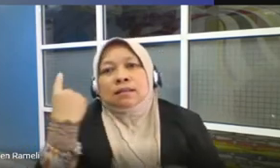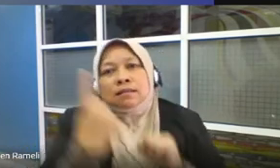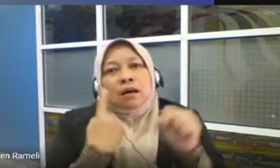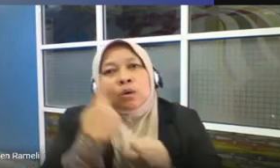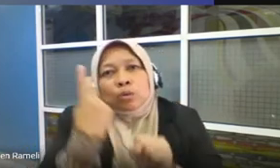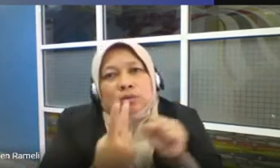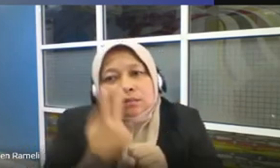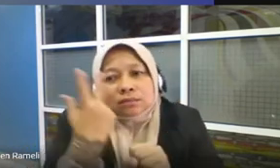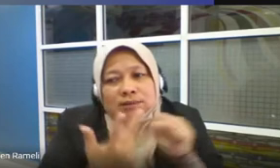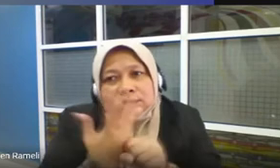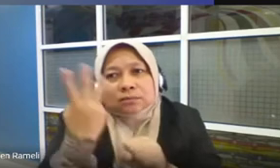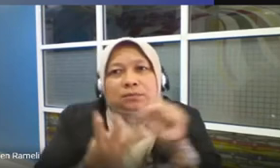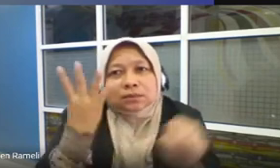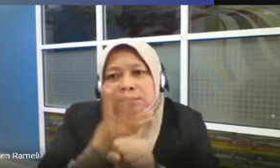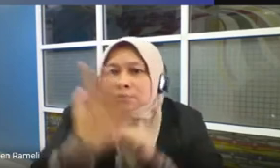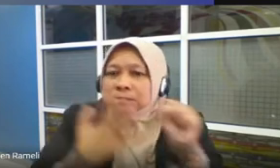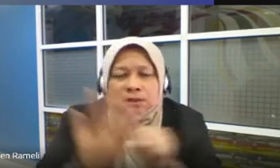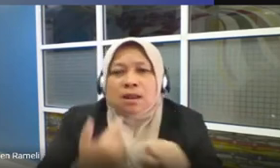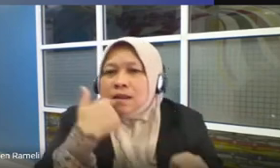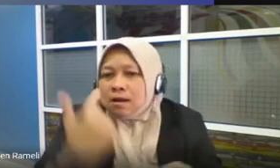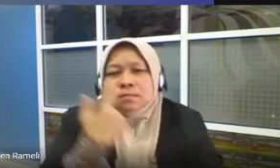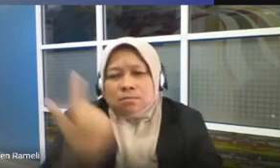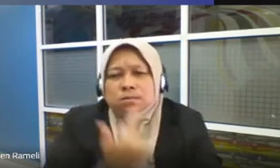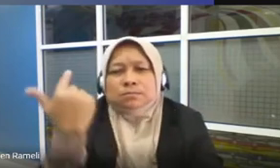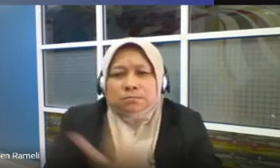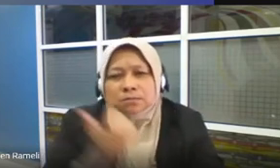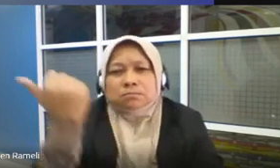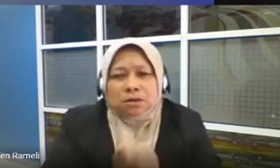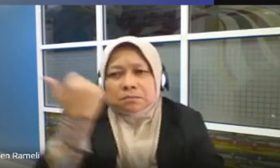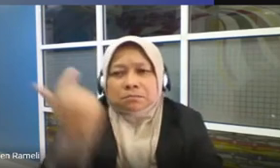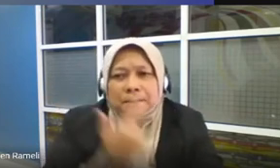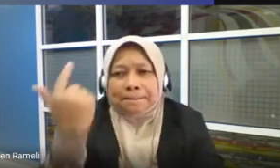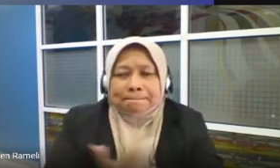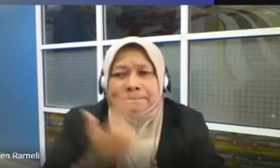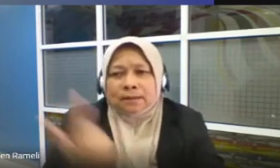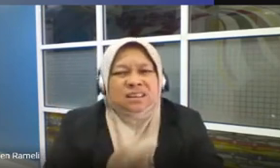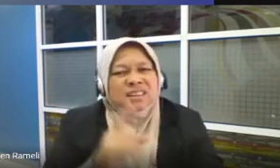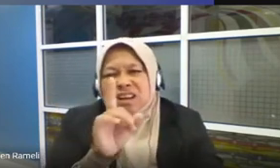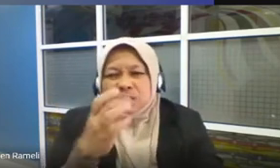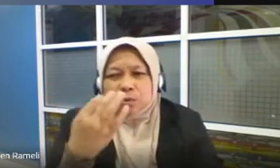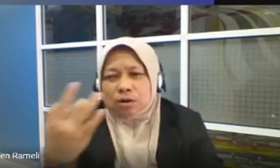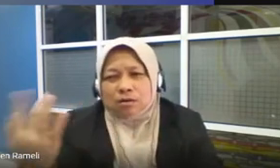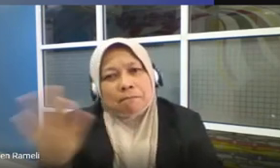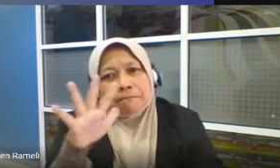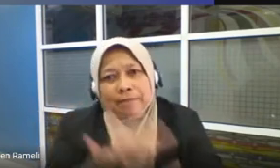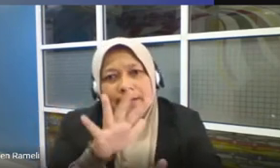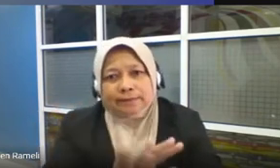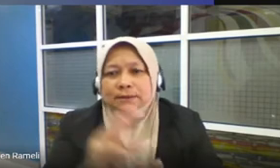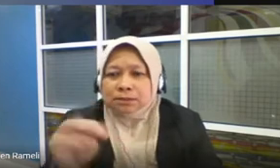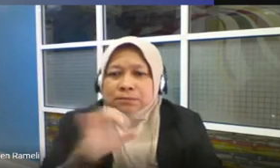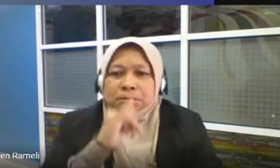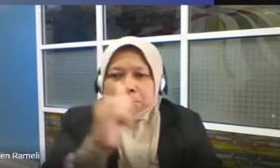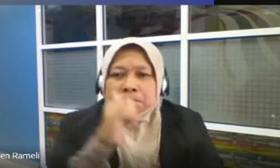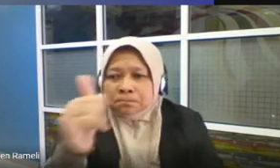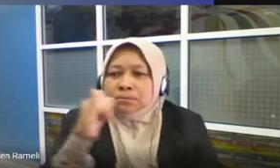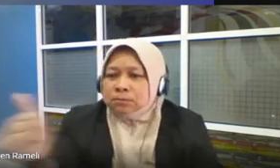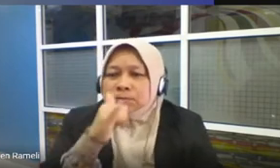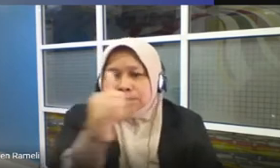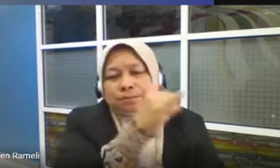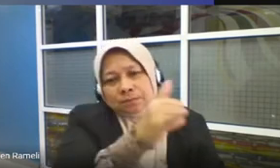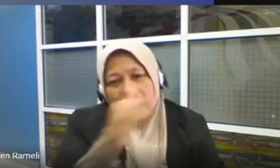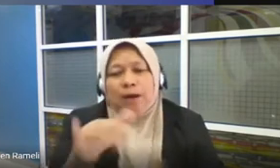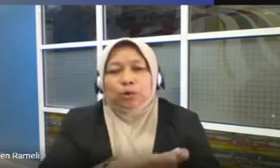bertahun-tahun. Maksudnya dalam setahun tu rasanya beratus ataupun berpuluh acara yang perlu saya